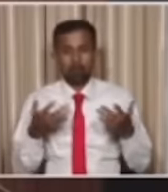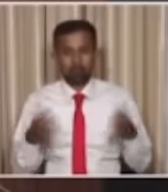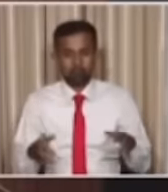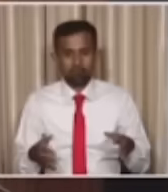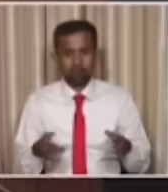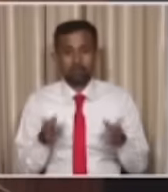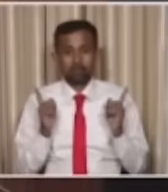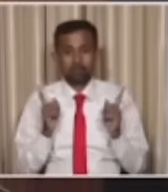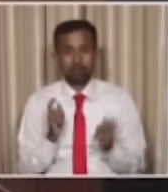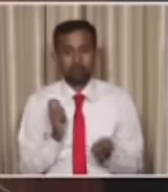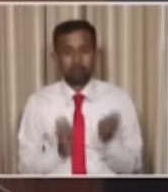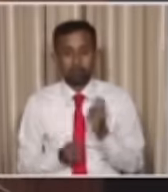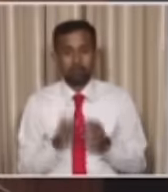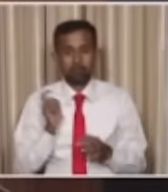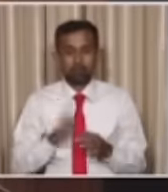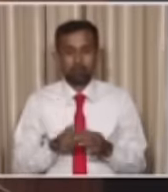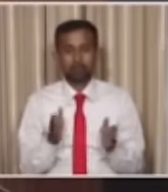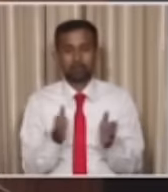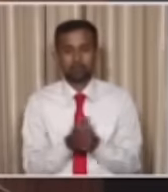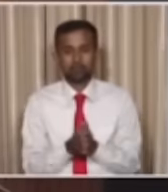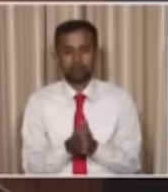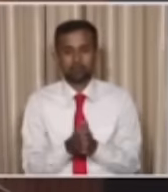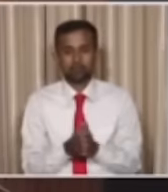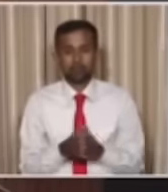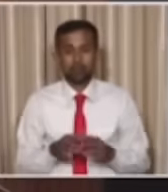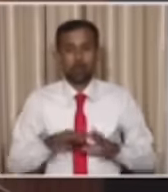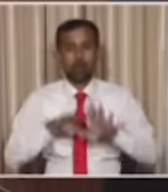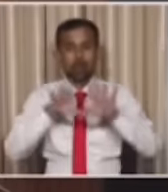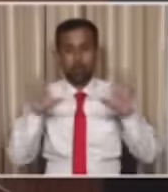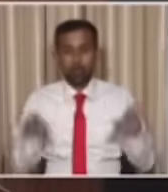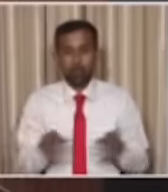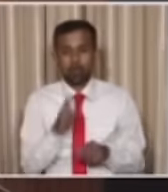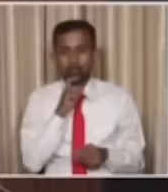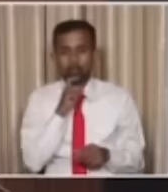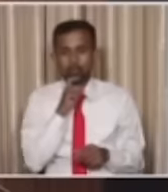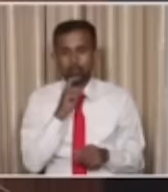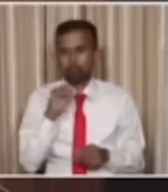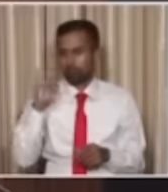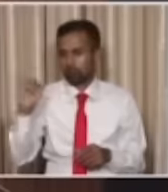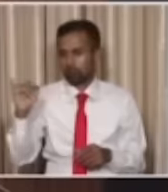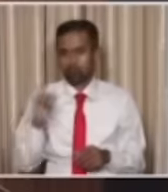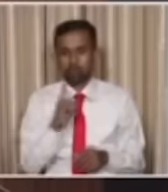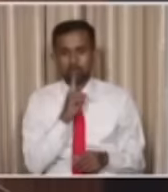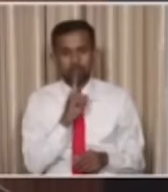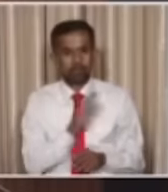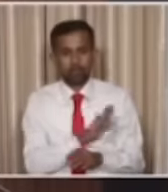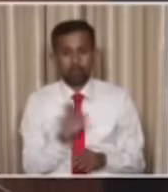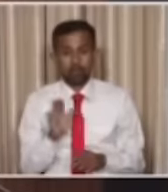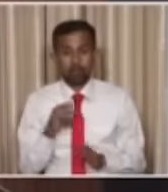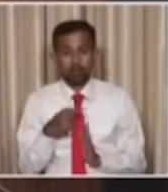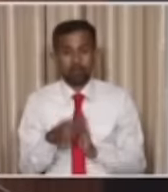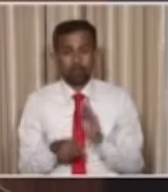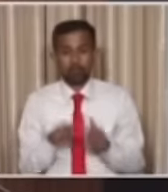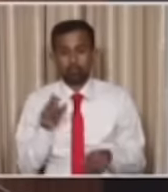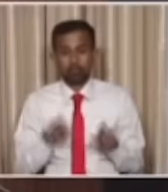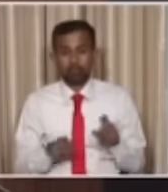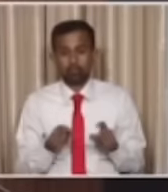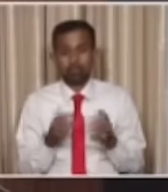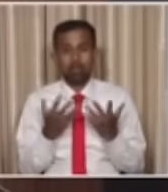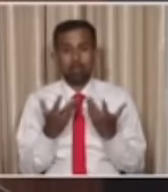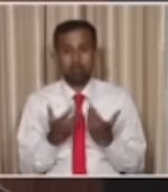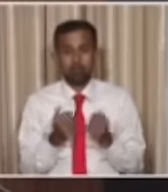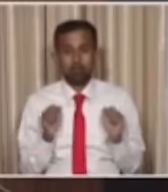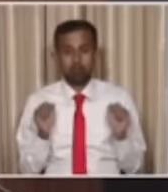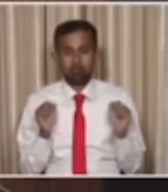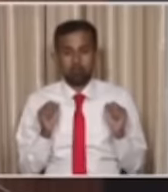ක්‍රිකට් පාලක මණ්ඩලය මේ කාරණාව පත් වෙනවා. මම සමස්ත අධිකරණ ශ්‍රේෂ්ඨයේම දූෂිත ආයතනයක් කියලා බවට පත් කියන්න අපේ රටේ මිනිසුන් යම් ප්‍රමාණයක